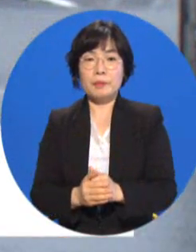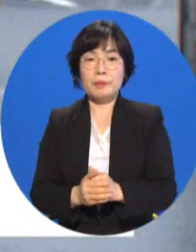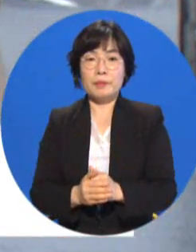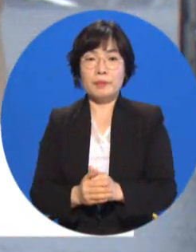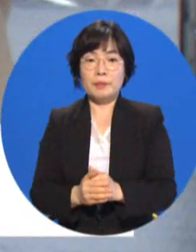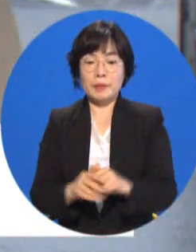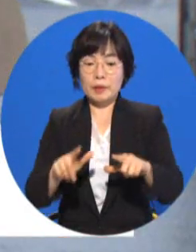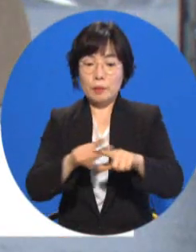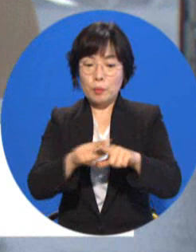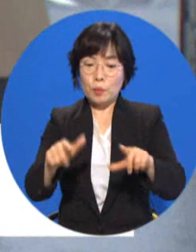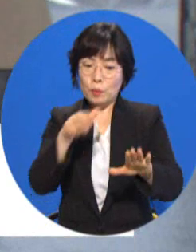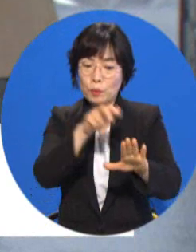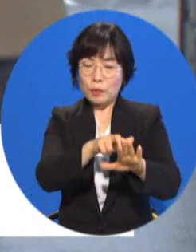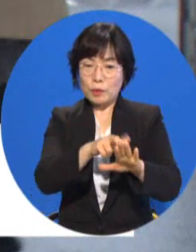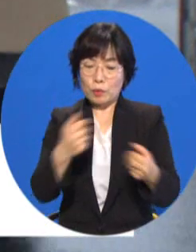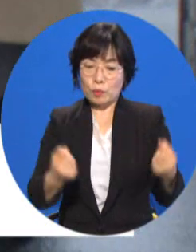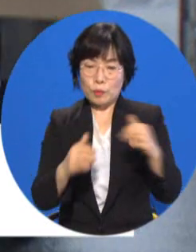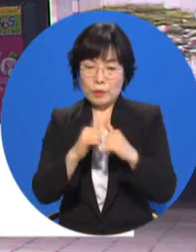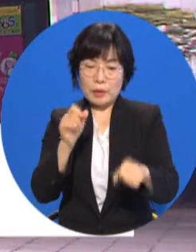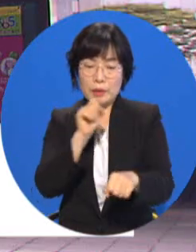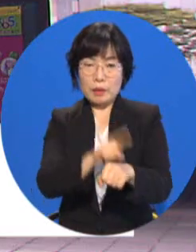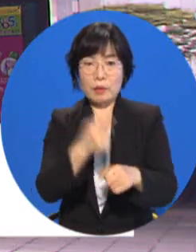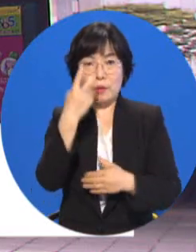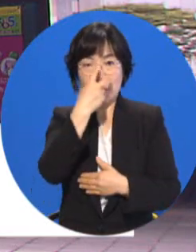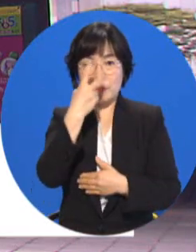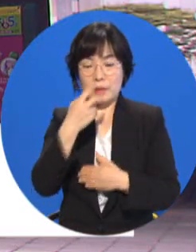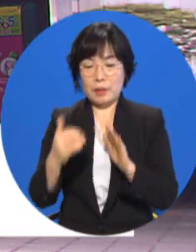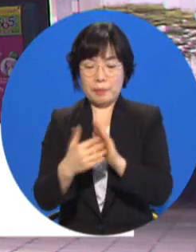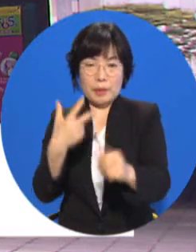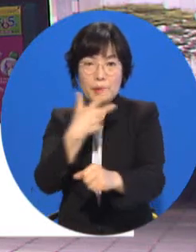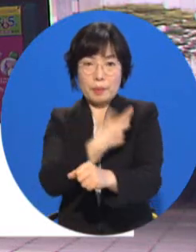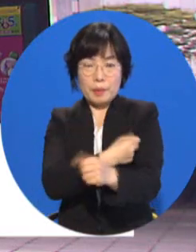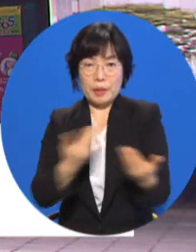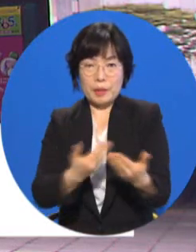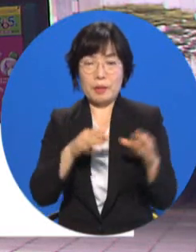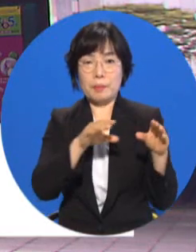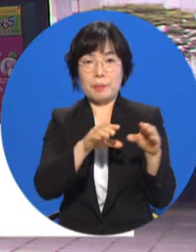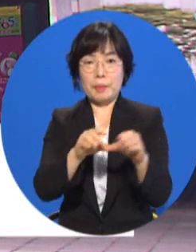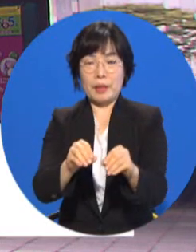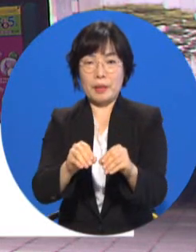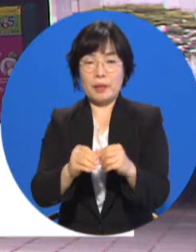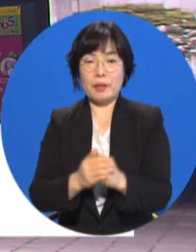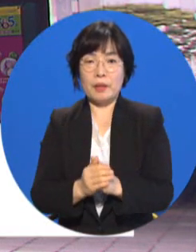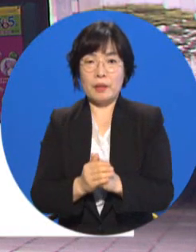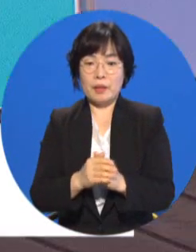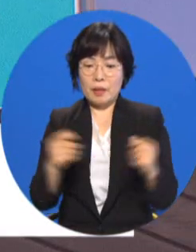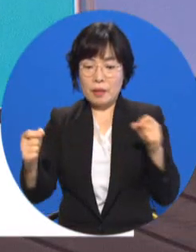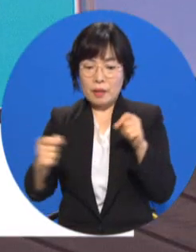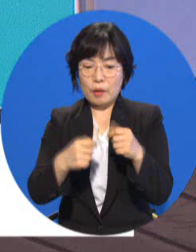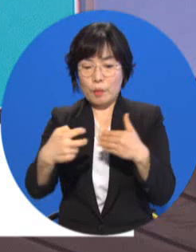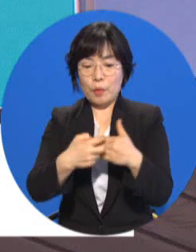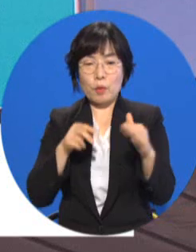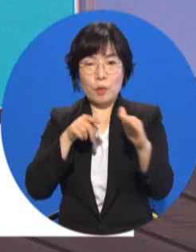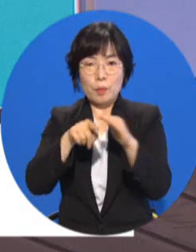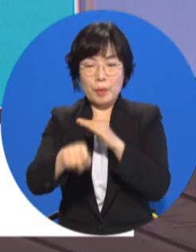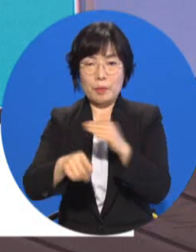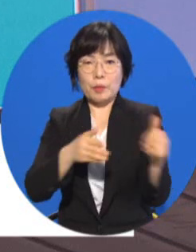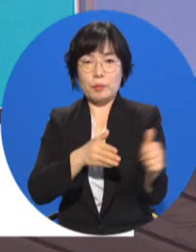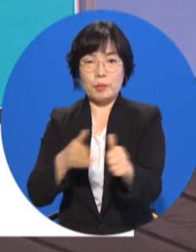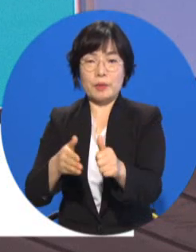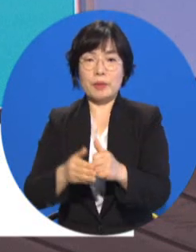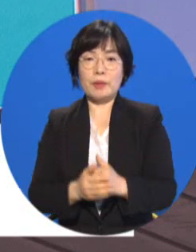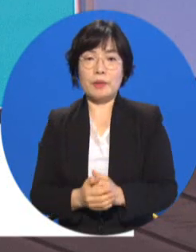측은 일반 진료나 운전면허 적성검사, 예방접종 등의 업무가 중단된다며 가까운 의료기관을 이용해 줄